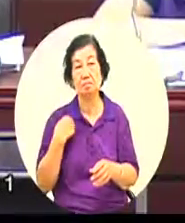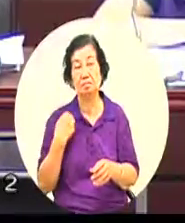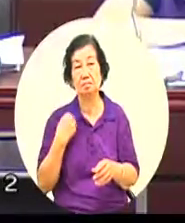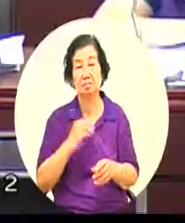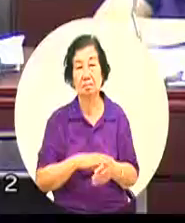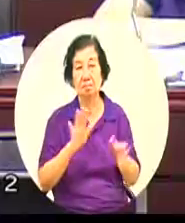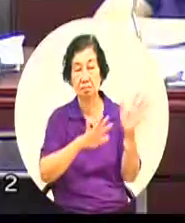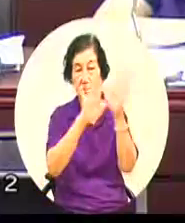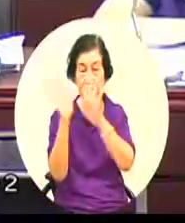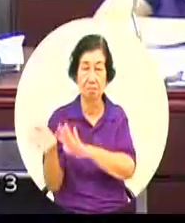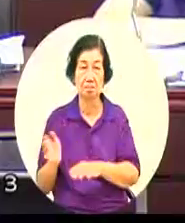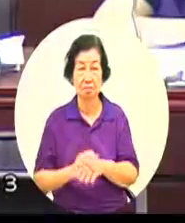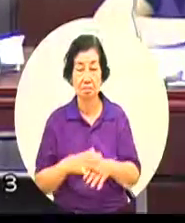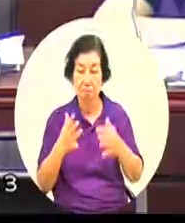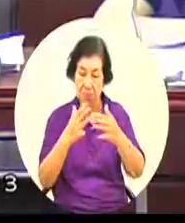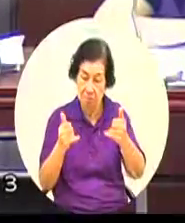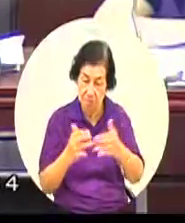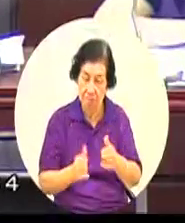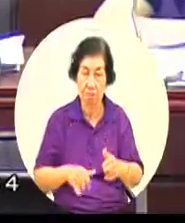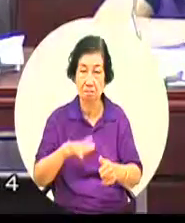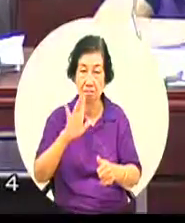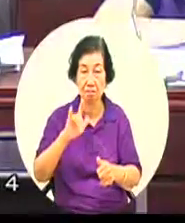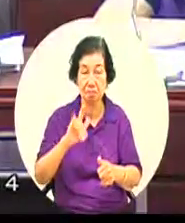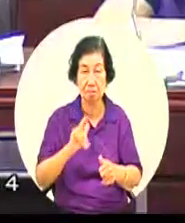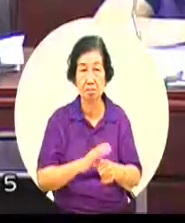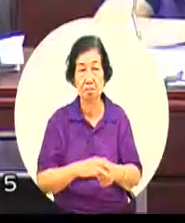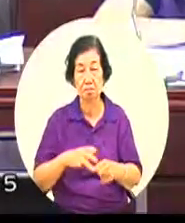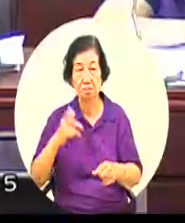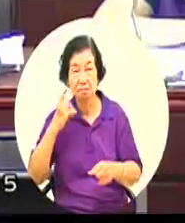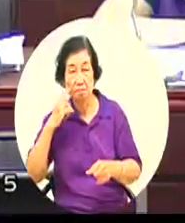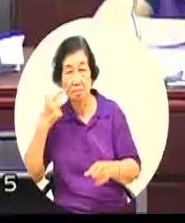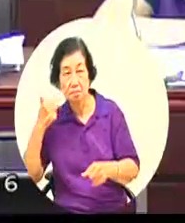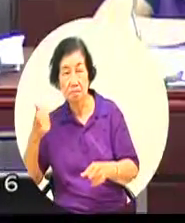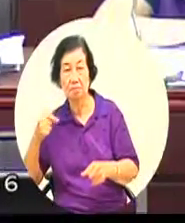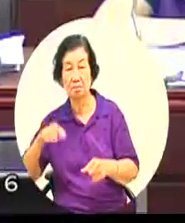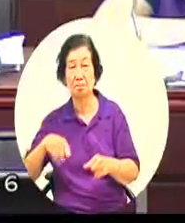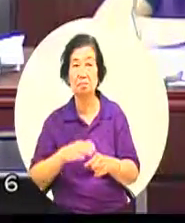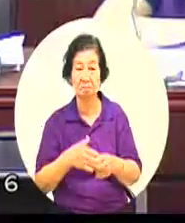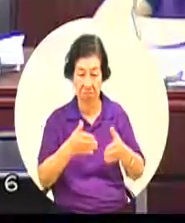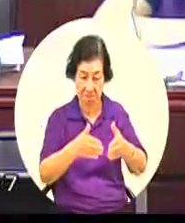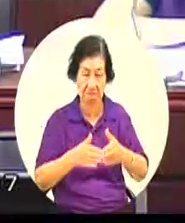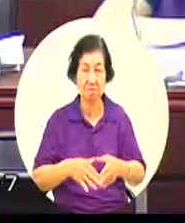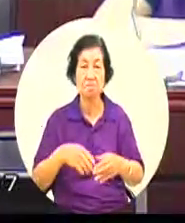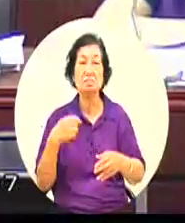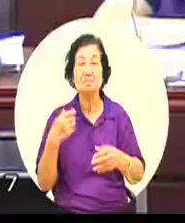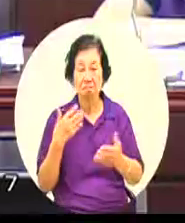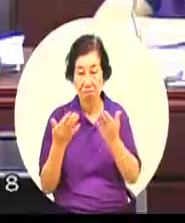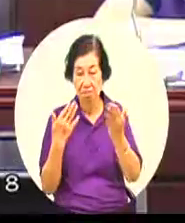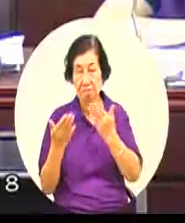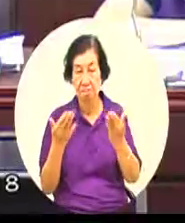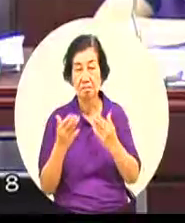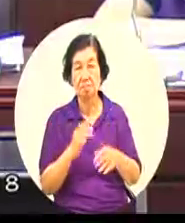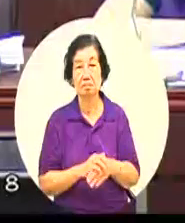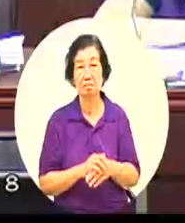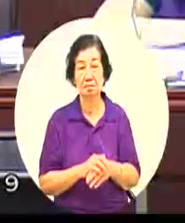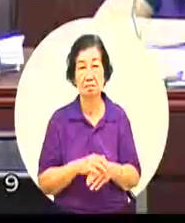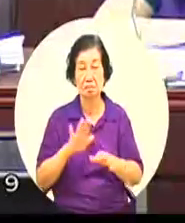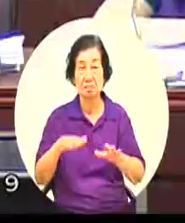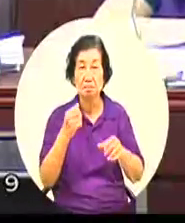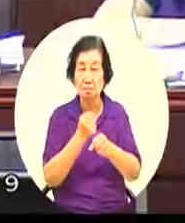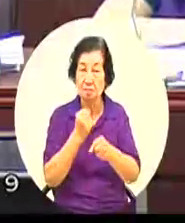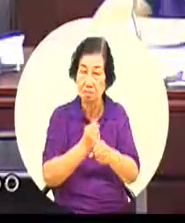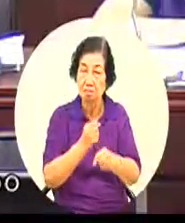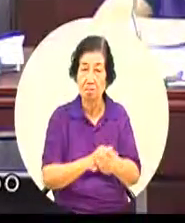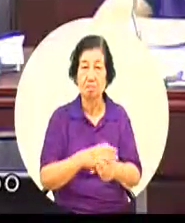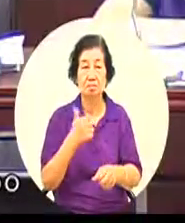生，老师、家长都要认识，知道这个是碰不得的哦。所以我们在做这个部分做得蛮彻底的。所以议员提到说，这个有